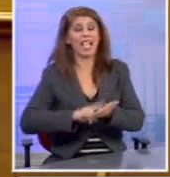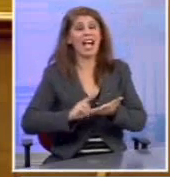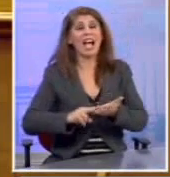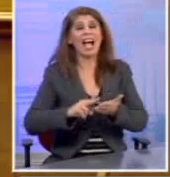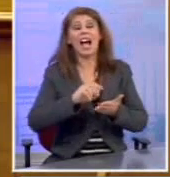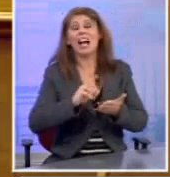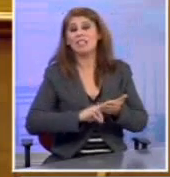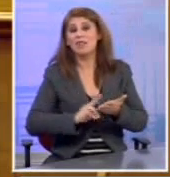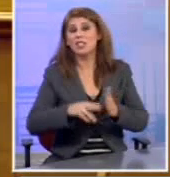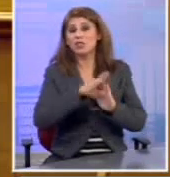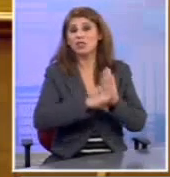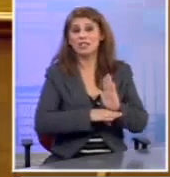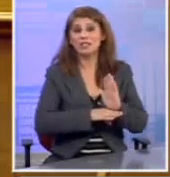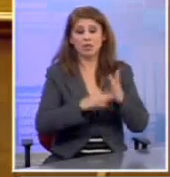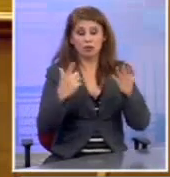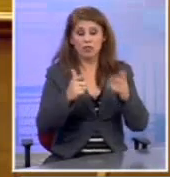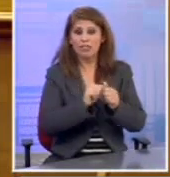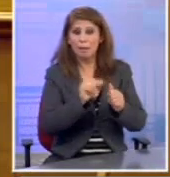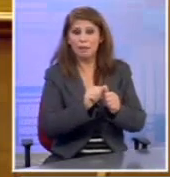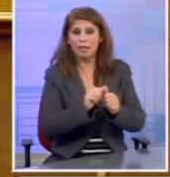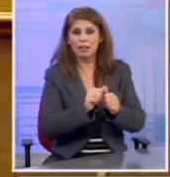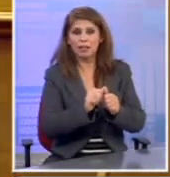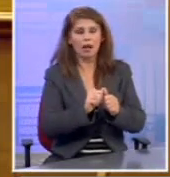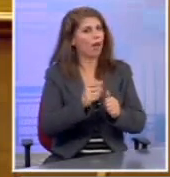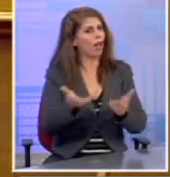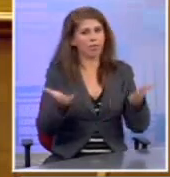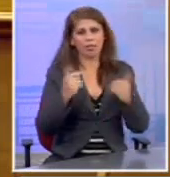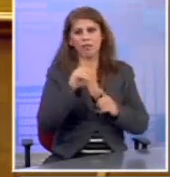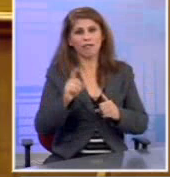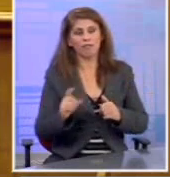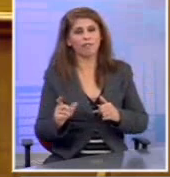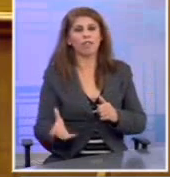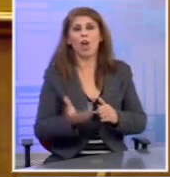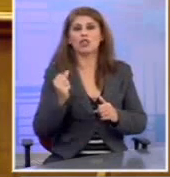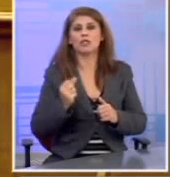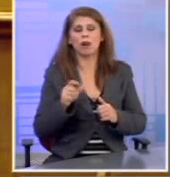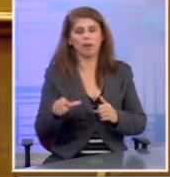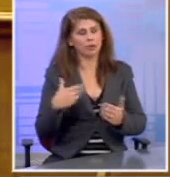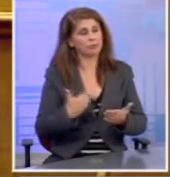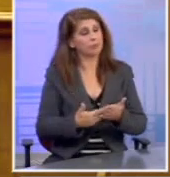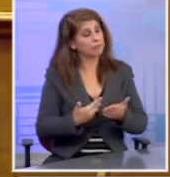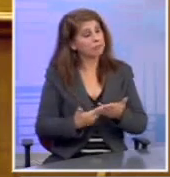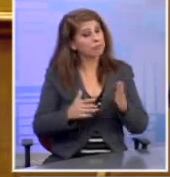μη βιώσιμο σε αυτούς τους 7 μήνες. Είναι πράγματι ένα επιχείρημα το οποίο